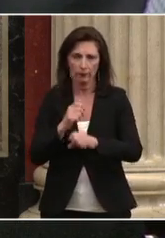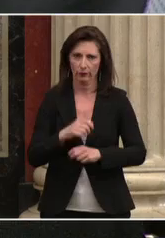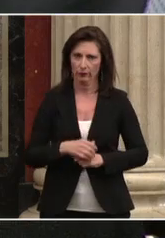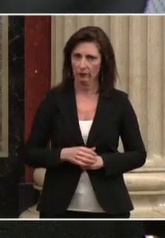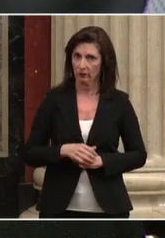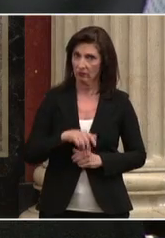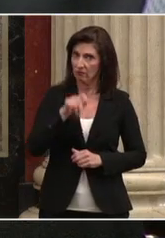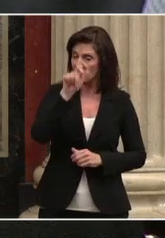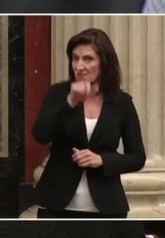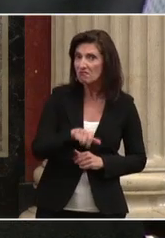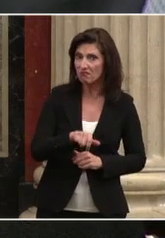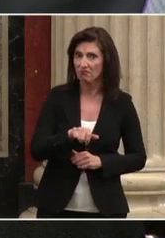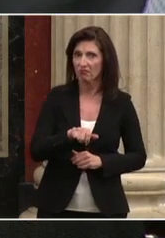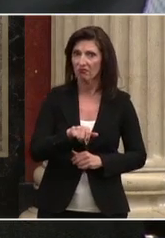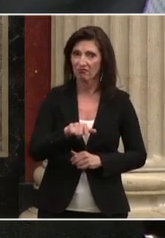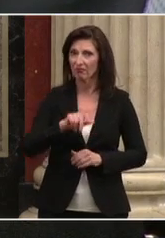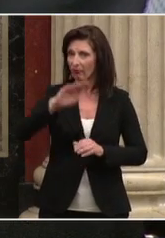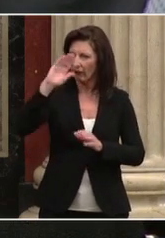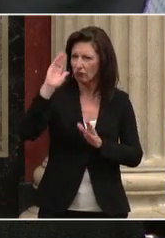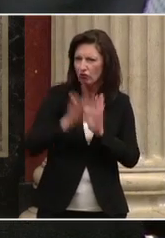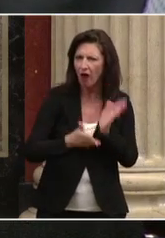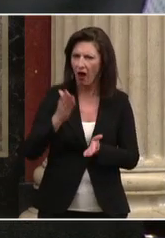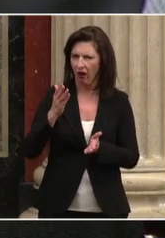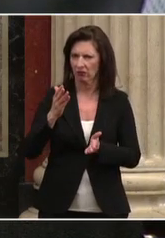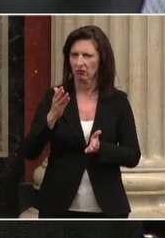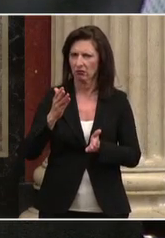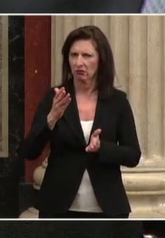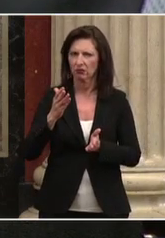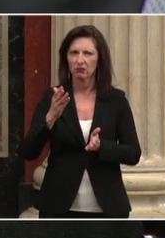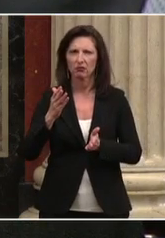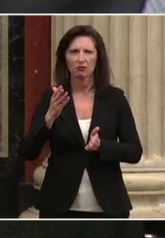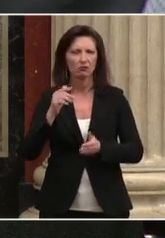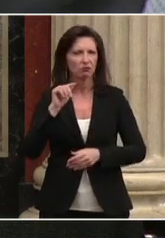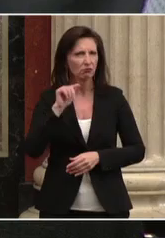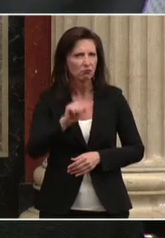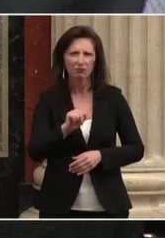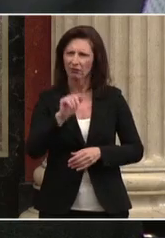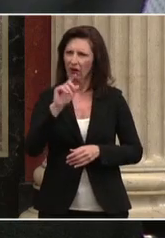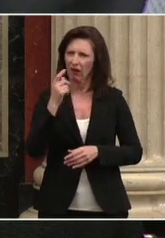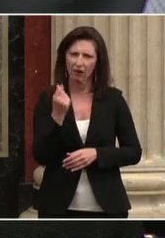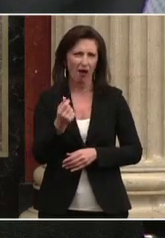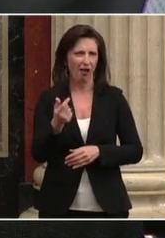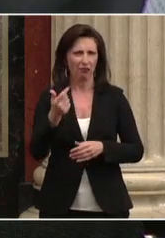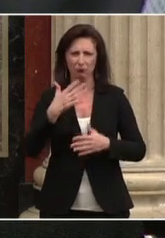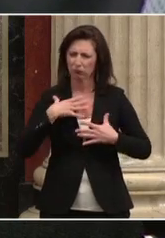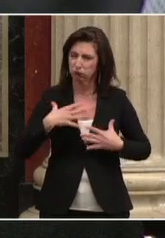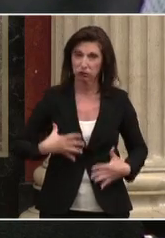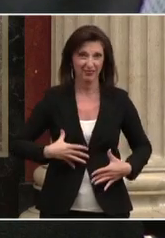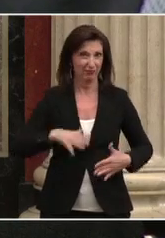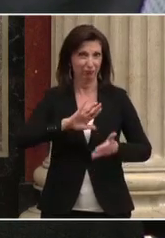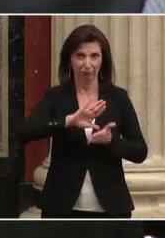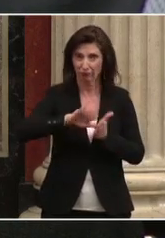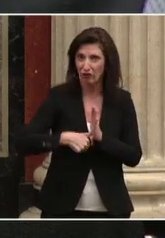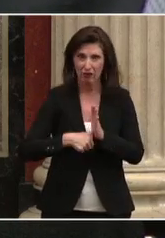Walter Ahlen haben sie geschlagen, Geld und Habseligkeiten geraubt und den Vater verhaftet.